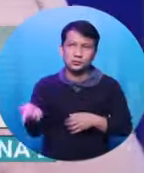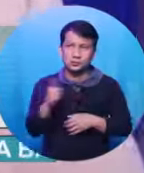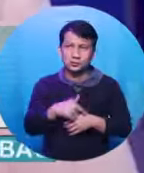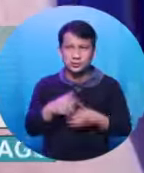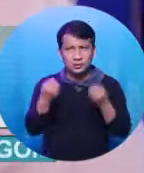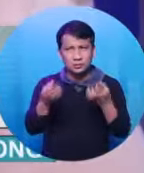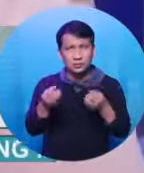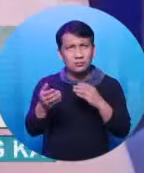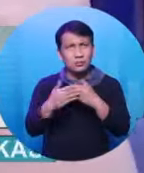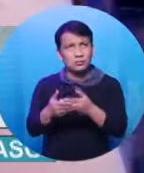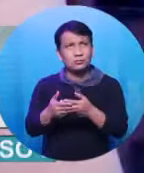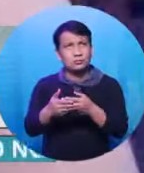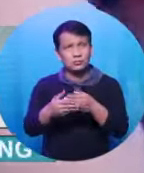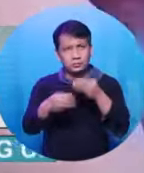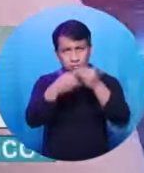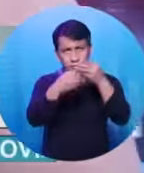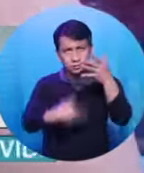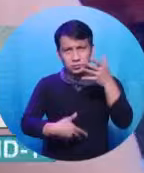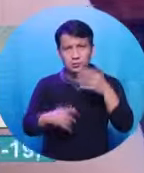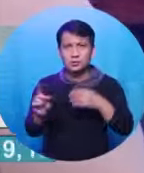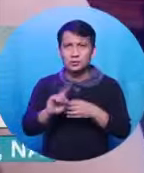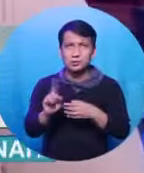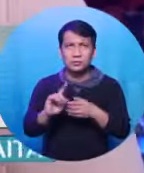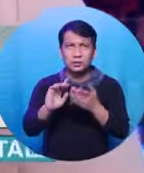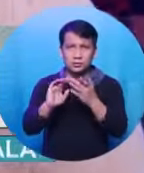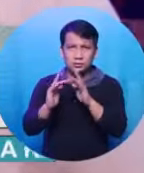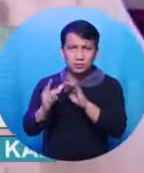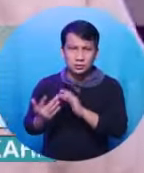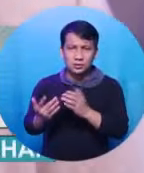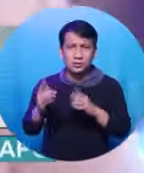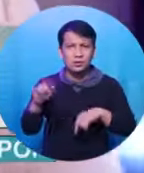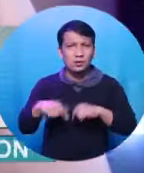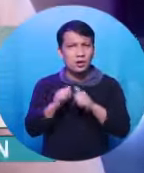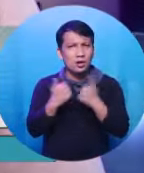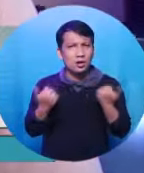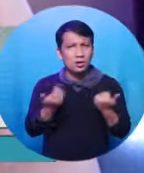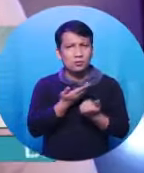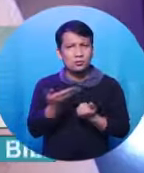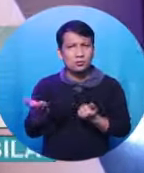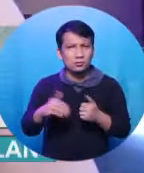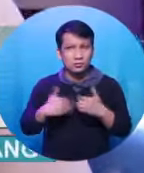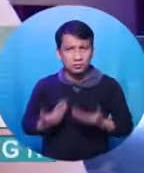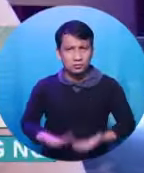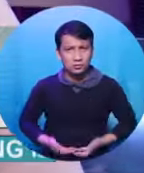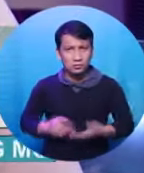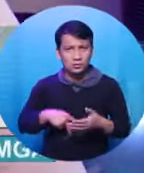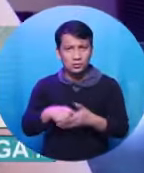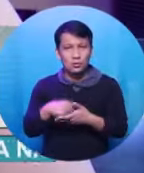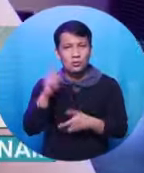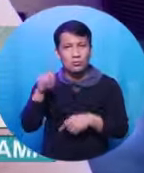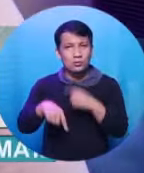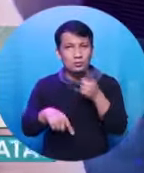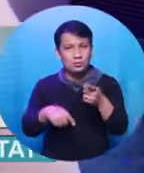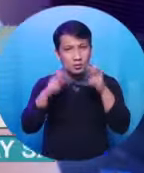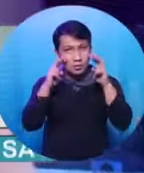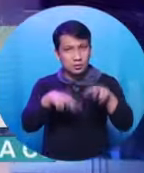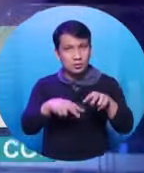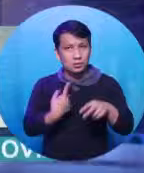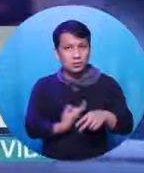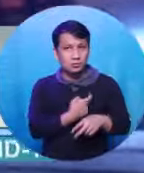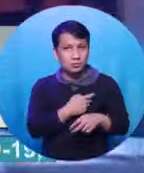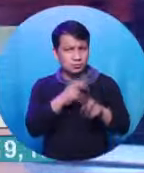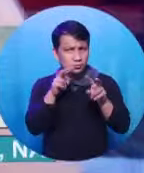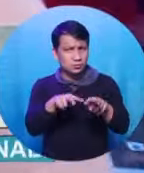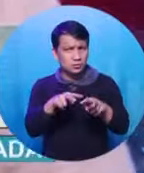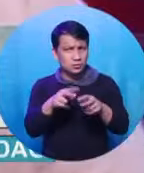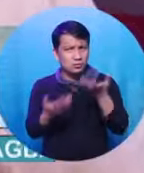ang dami rin po nating nababasa rito ng mga comment ng mga netizen natin kung saan kinakamusta nila ang pagbubuntis niya. Kasi syempre, doon talaga sila tamang-tama na